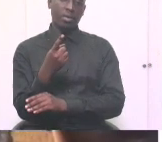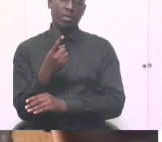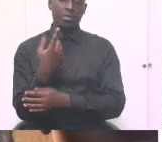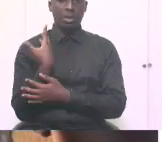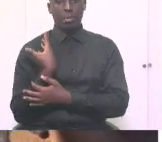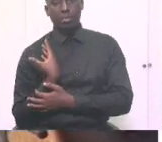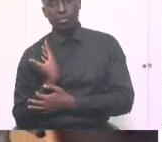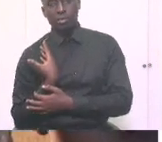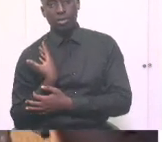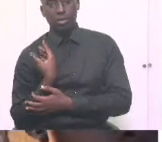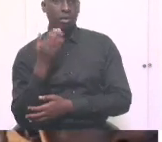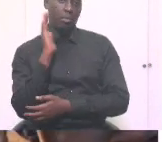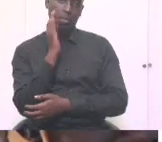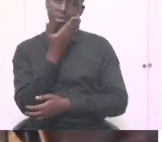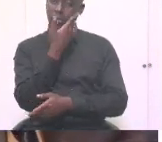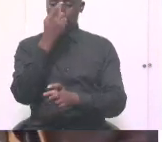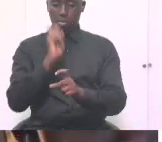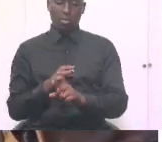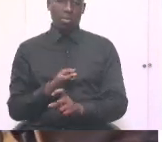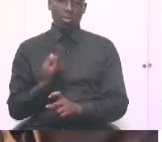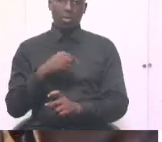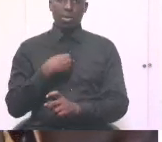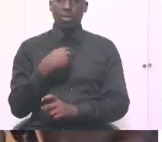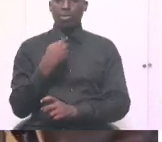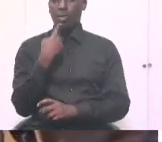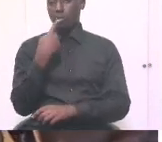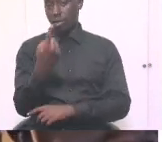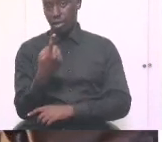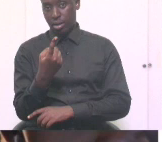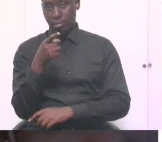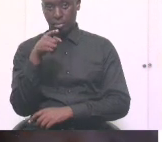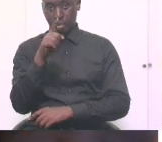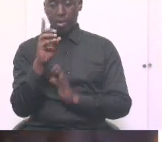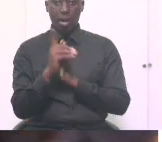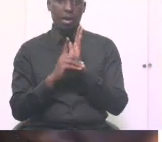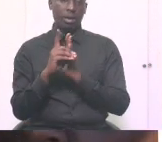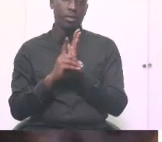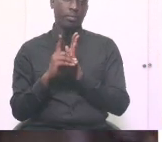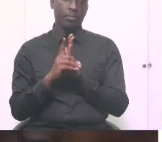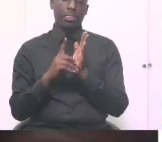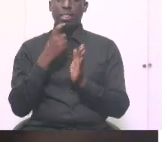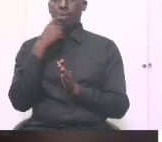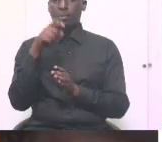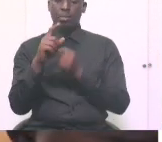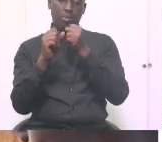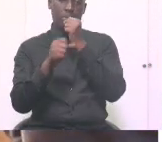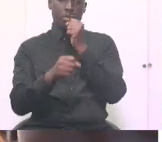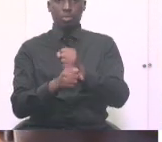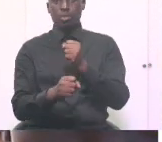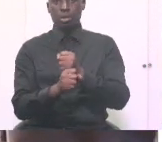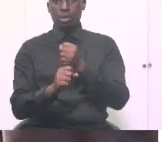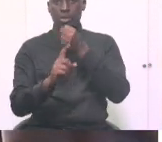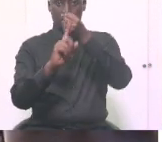birabavuna ngo amazi ngo aragoye. Turavuga tuti rero mwe nk'akarere mugomba kutuvuganira